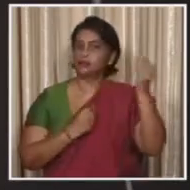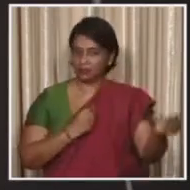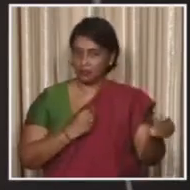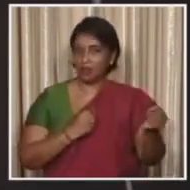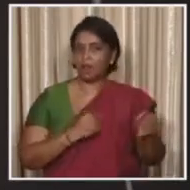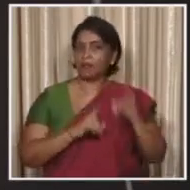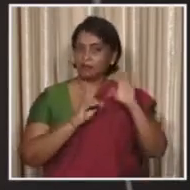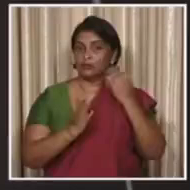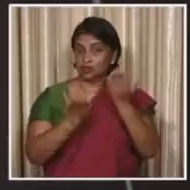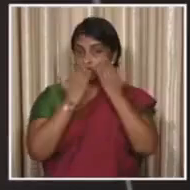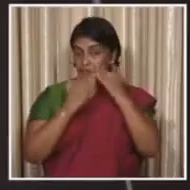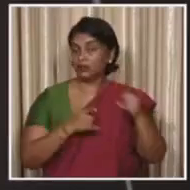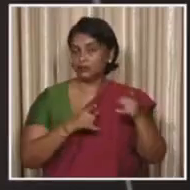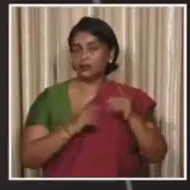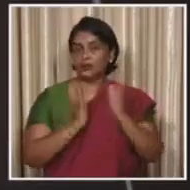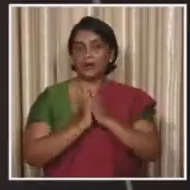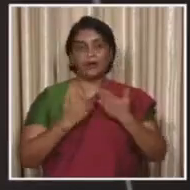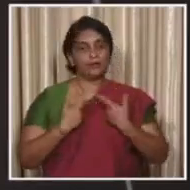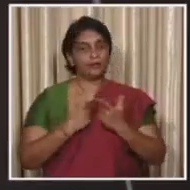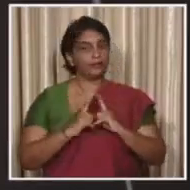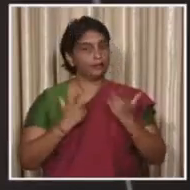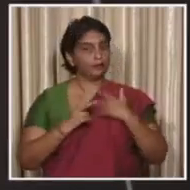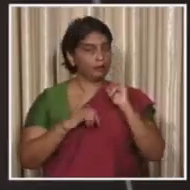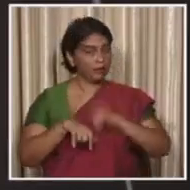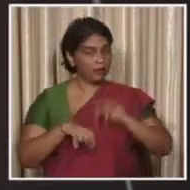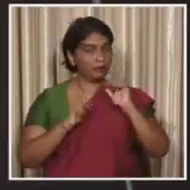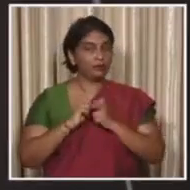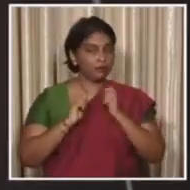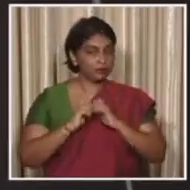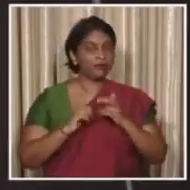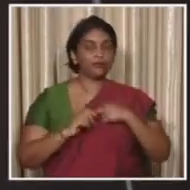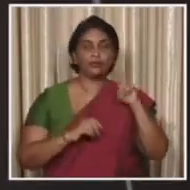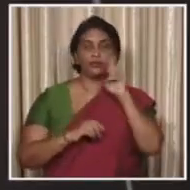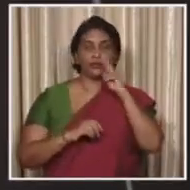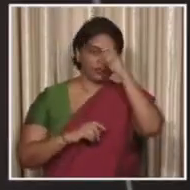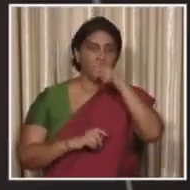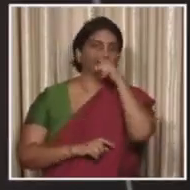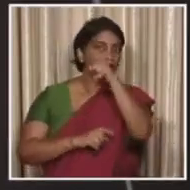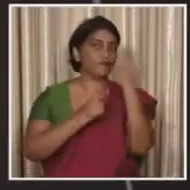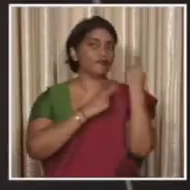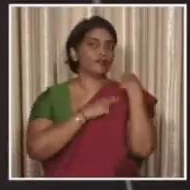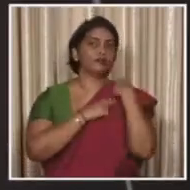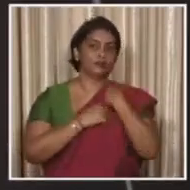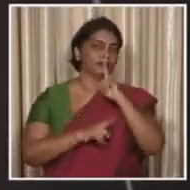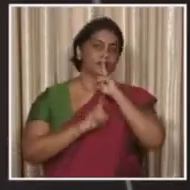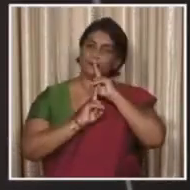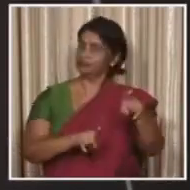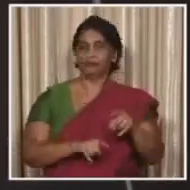දෙනවා ඒ සාක්ෂි ටික මොකද මගේ ජීවිතේට මොන හරි අනතුරක් වුණොත් මම රනිල් වික්‍රමසිංහ මැතිතුමා වග කියන්න ඕනේ කියලා මම ප්‍රසිද්ධියේ කියනවා